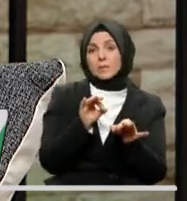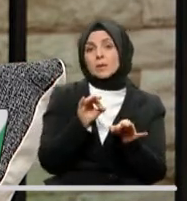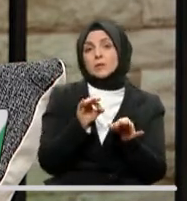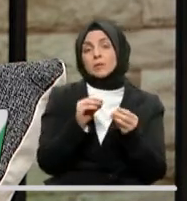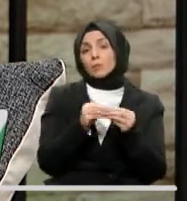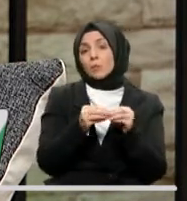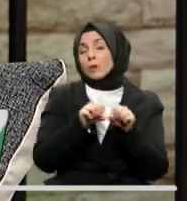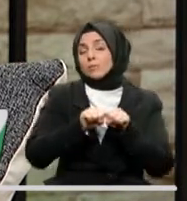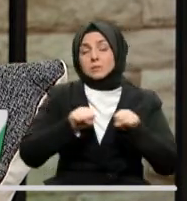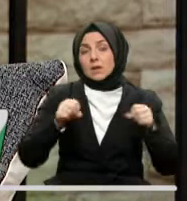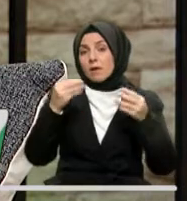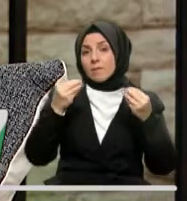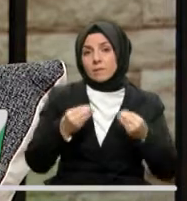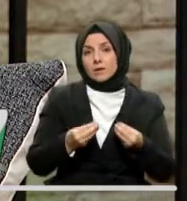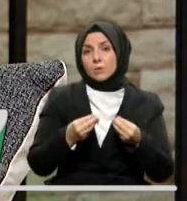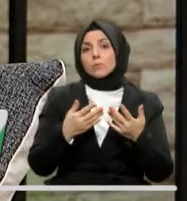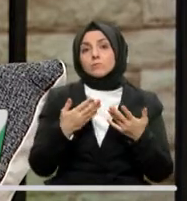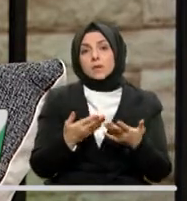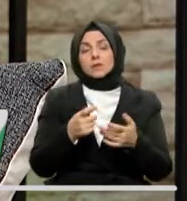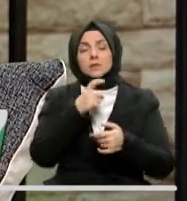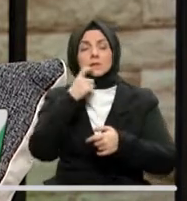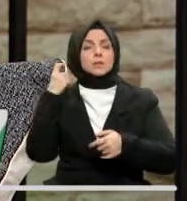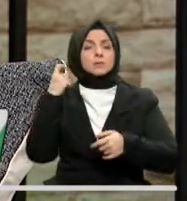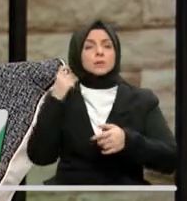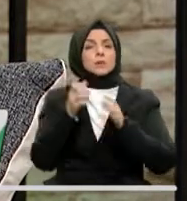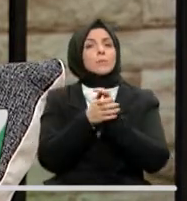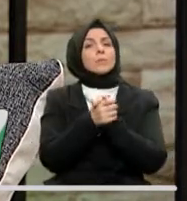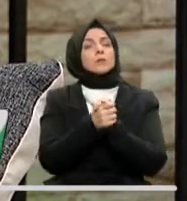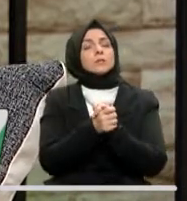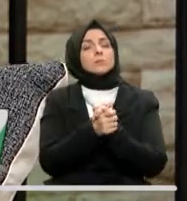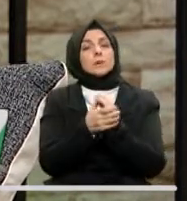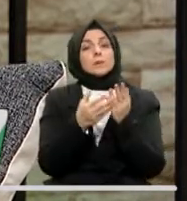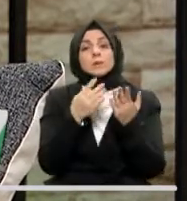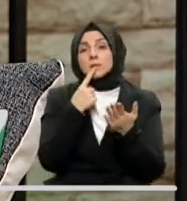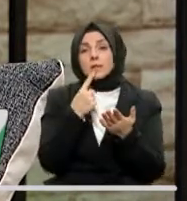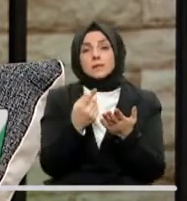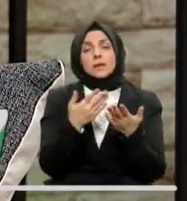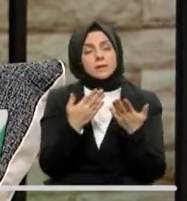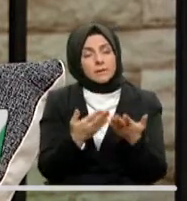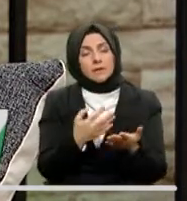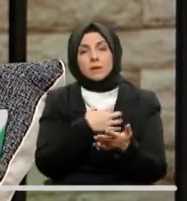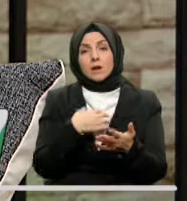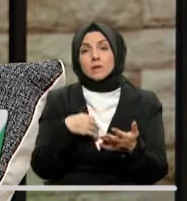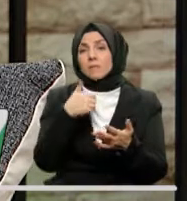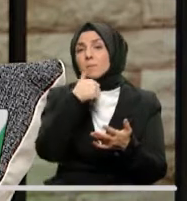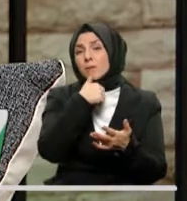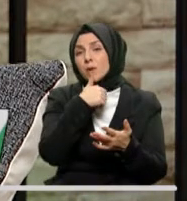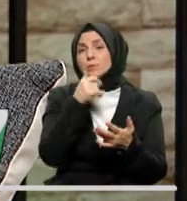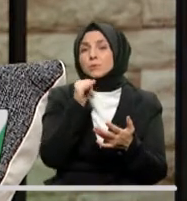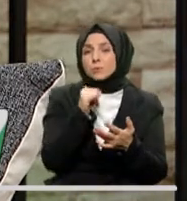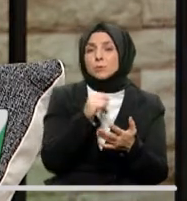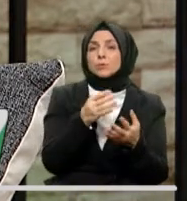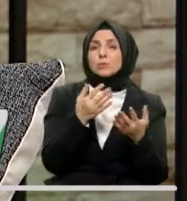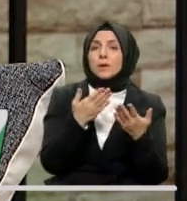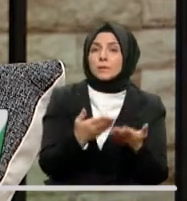barışmak dediğimiz şey aslında uyku sırtımızdan atmak tamam böyle bir annem vardı Böyle bir babam vardı Böyle bir çevrem vardı ve Ben